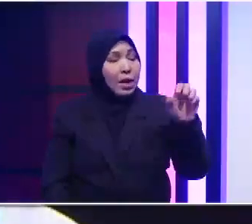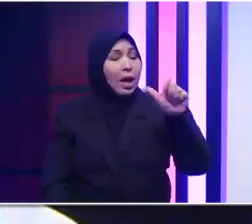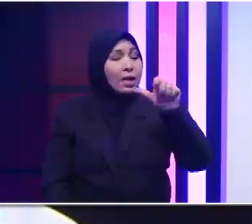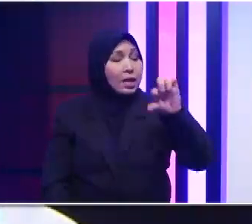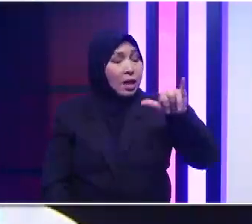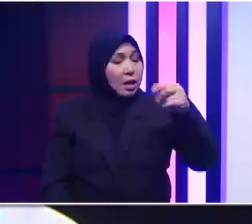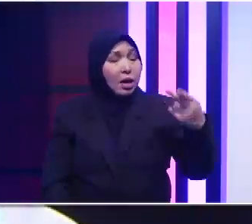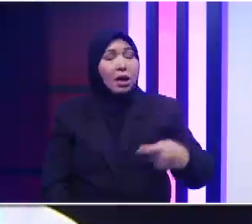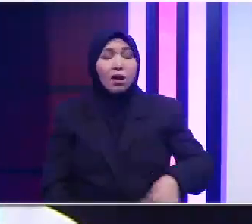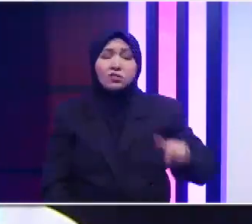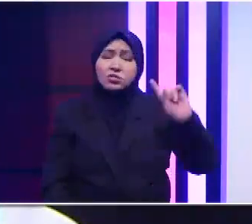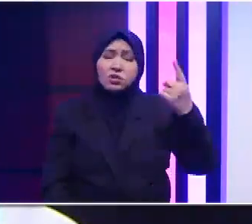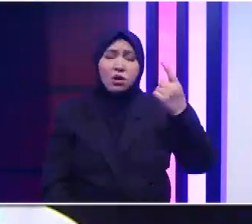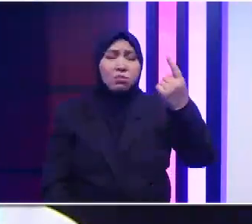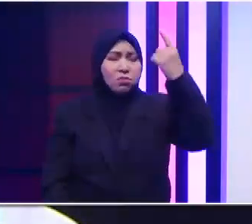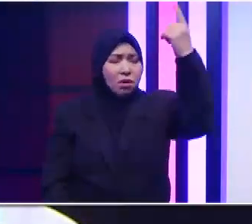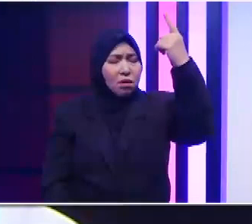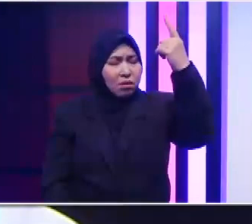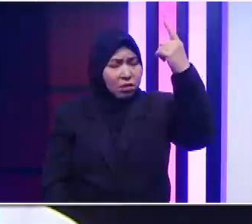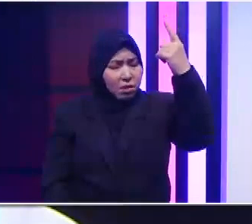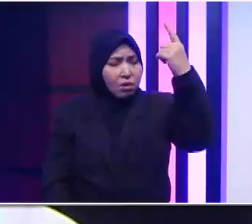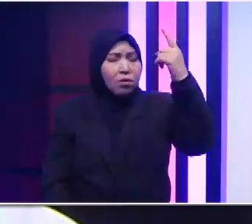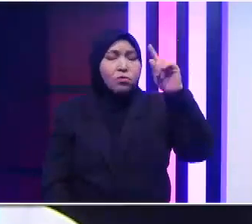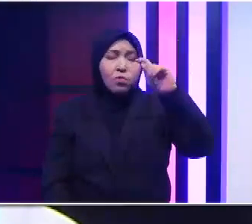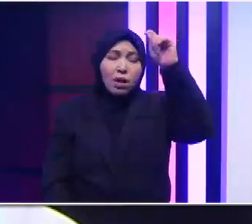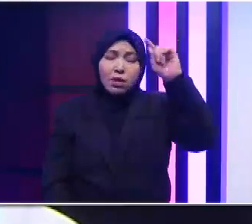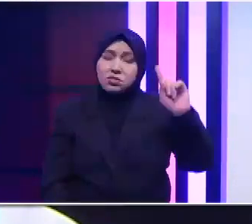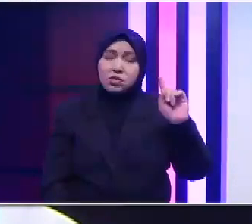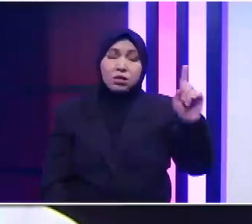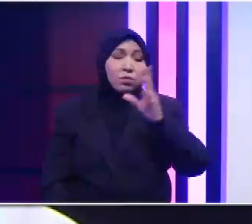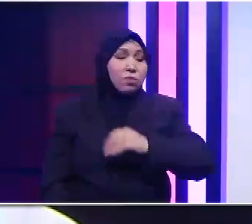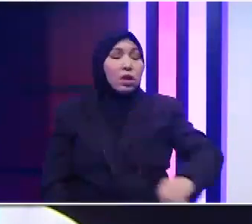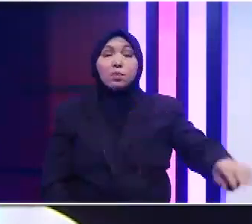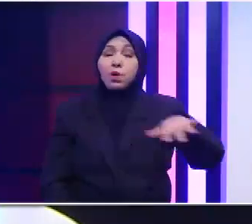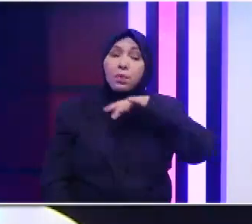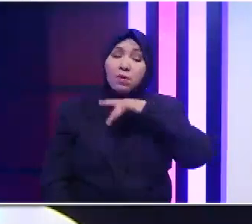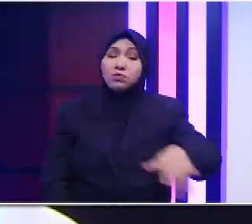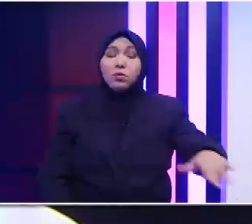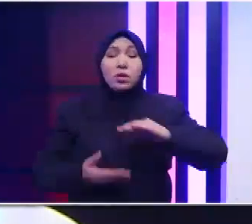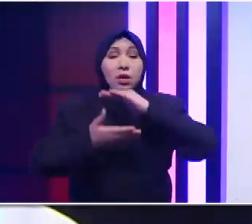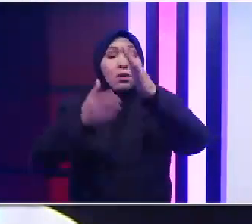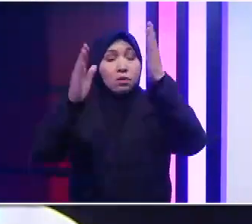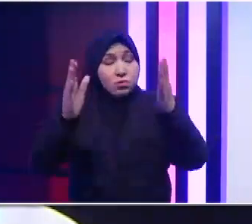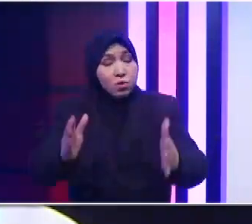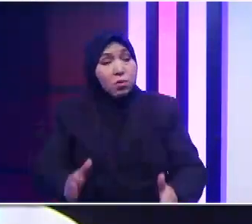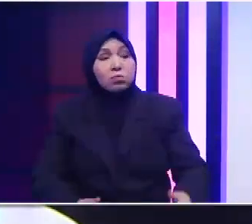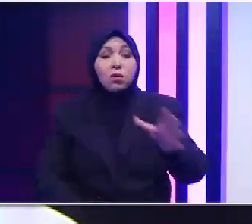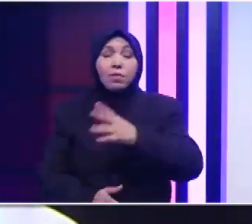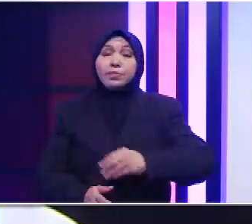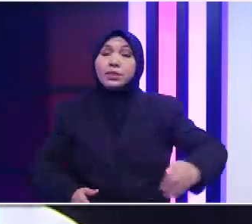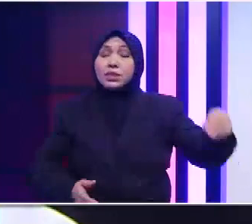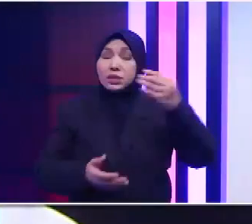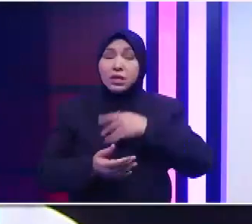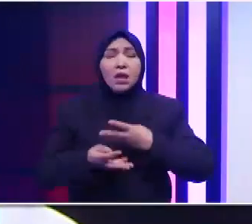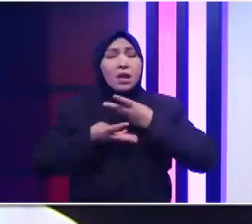Asyhadu alla ilaha illallah wahdahula syarikalah wa Asyhadu anna muhammadan abduhu warosuluh robbisrohli sodri wayassirli Amri